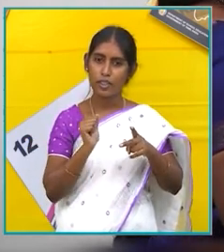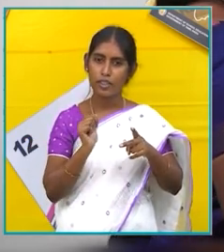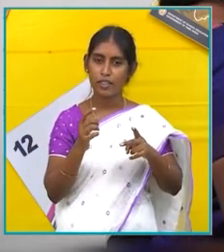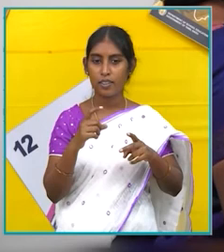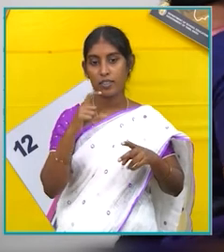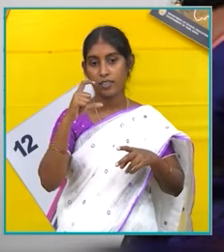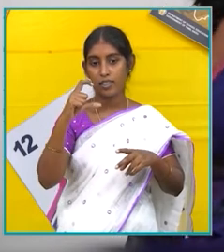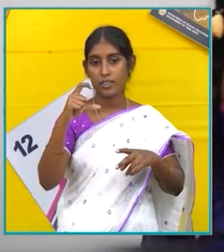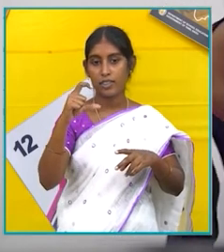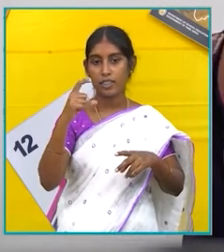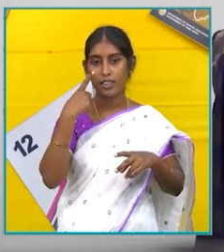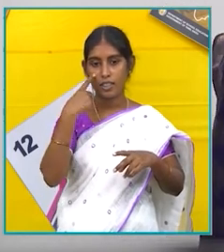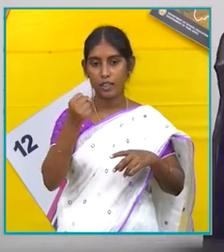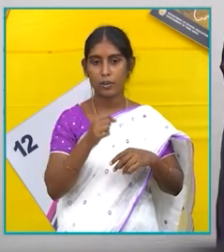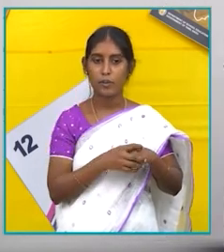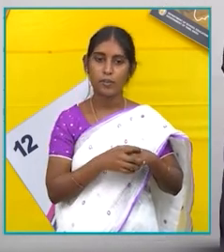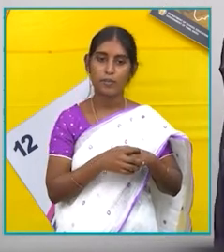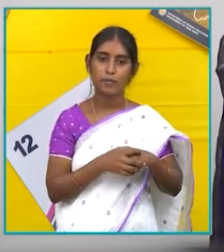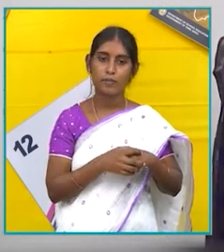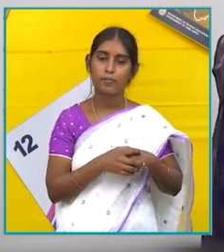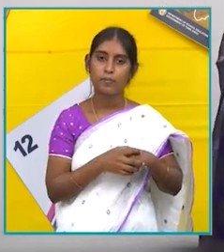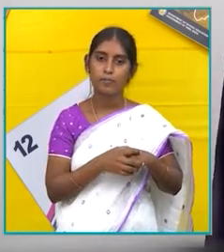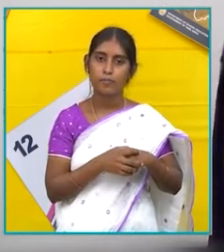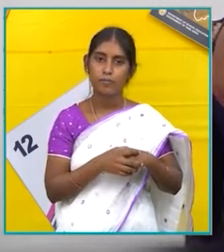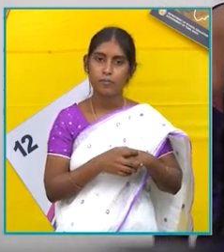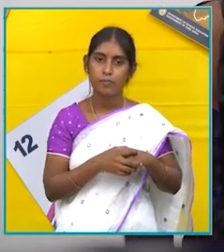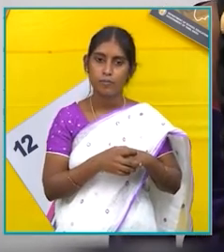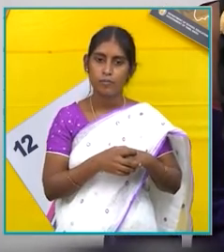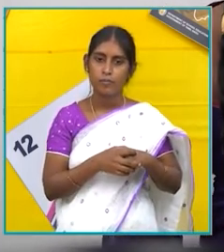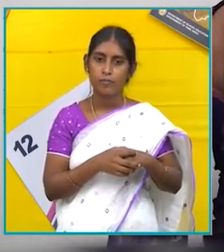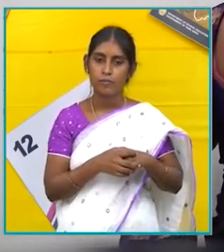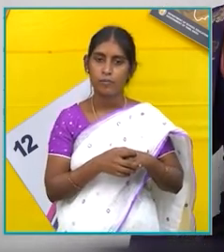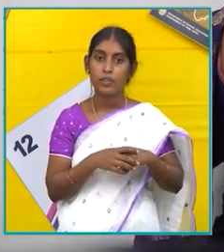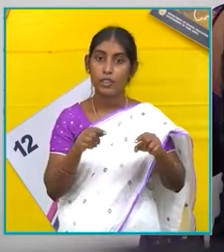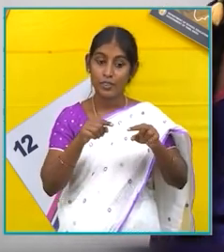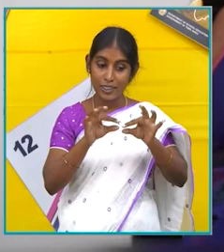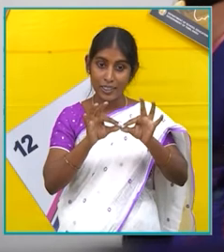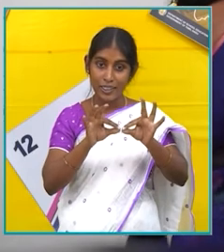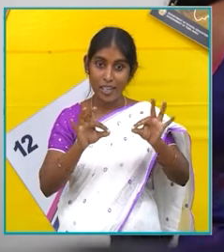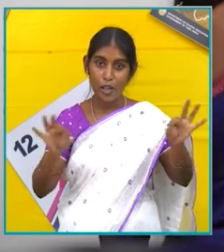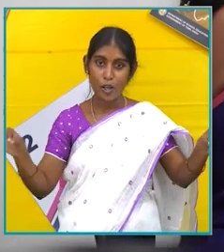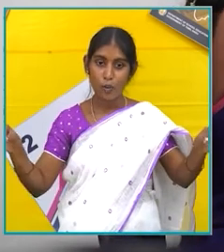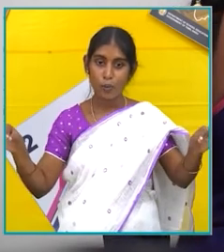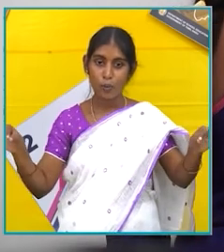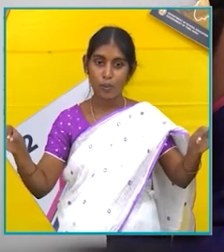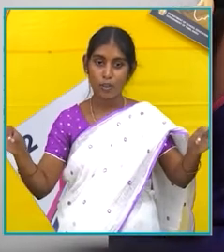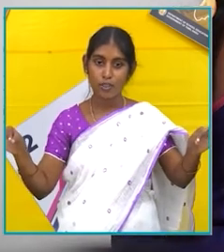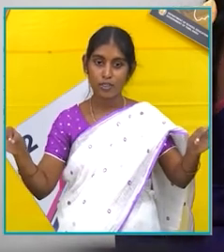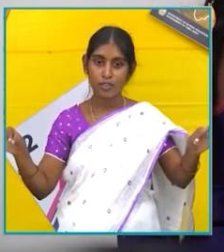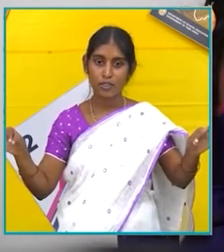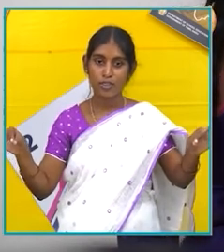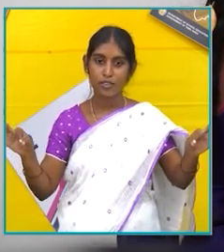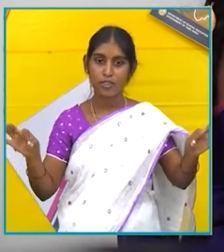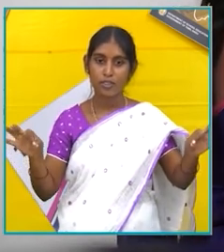c கண்டுபிடிக்கணும் இல்லையா அதுக்கு நாம என்ன பண்றோம் அப்படினா நாம இது பாருங்க இது ஒரு நேர் கோடு இருக்கு இல்லையா நேர் கோடு இது